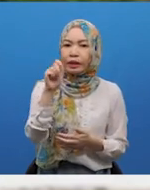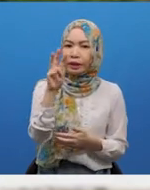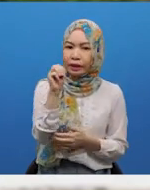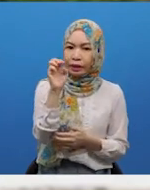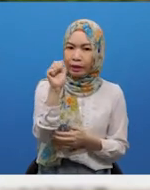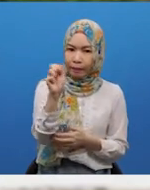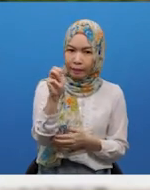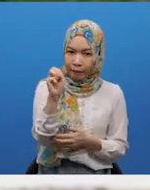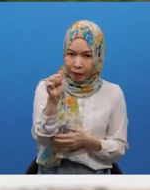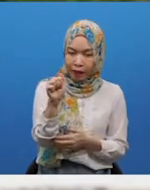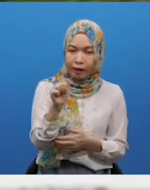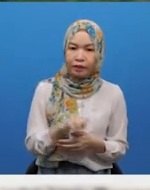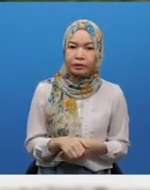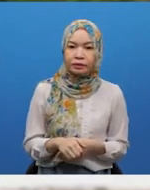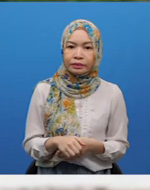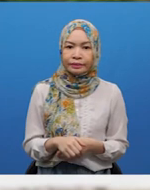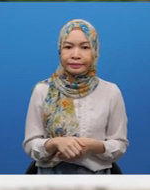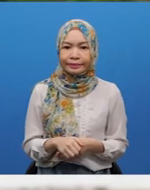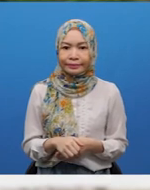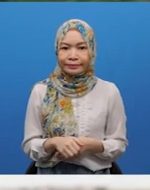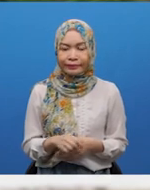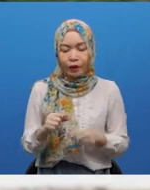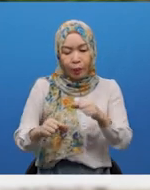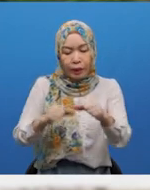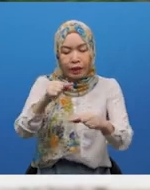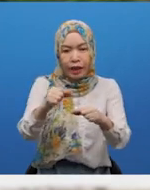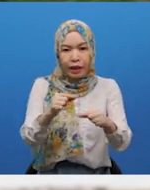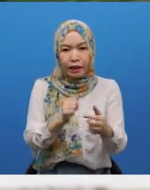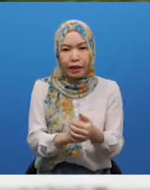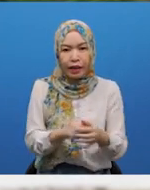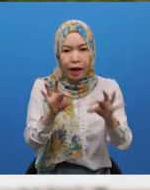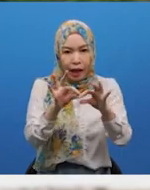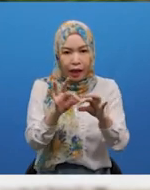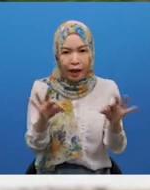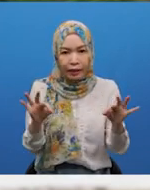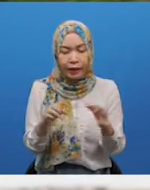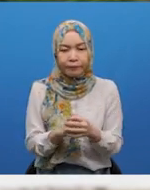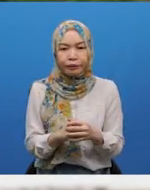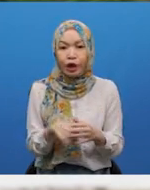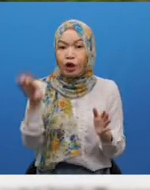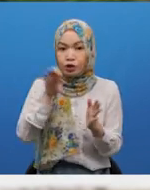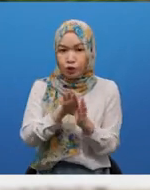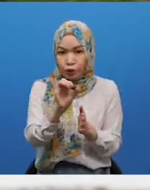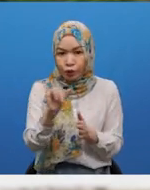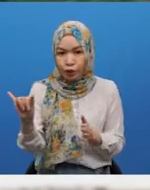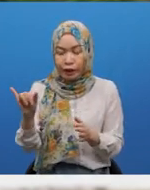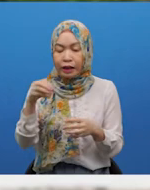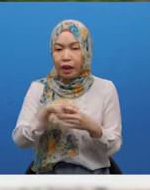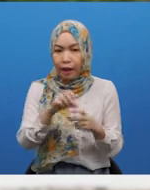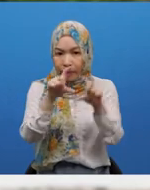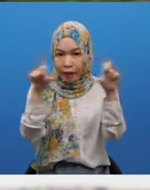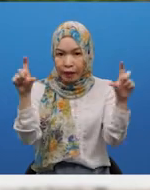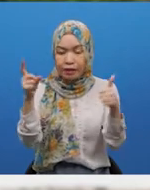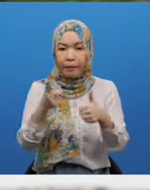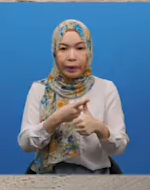dalam sesuatu frasa atau ayat. Contohnya, ayat yang terdapat pada baris pertama